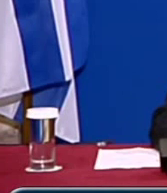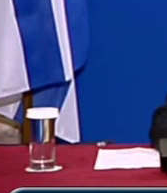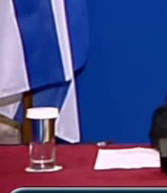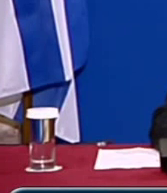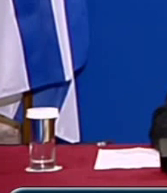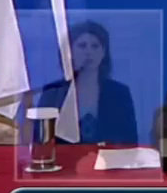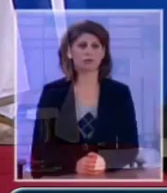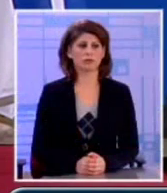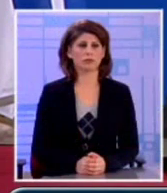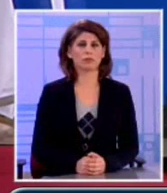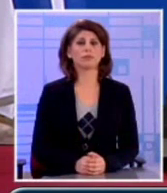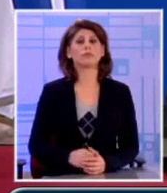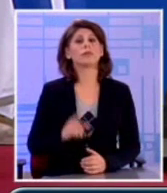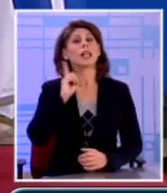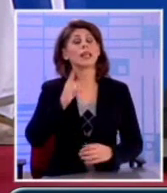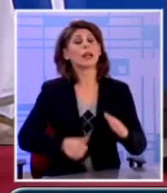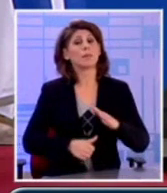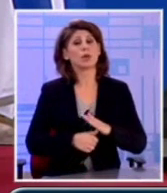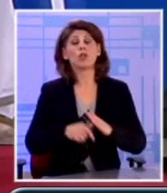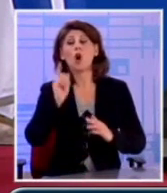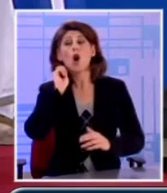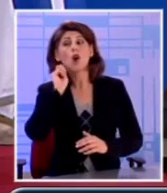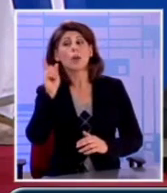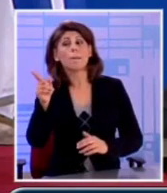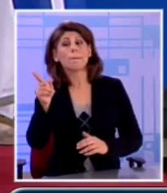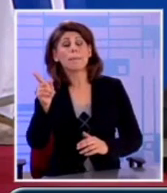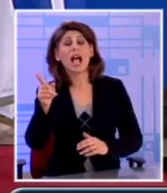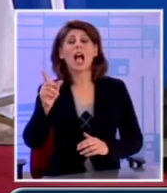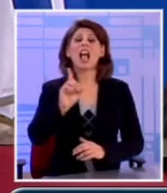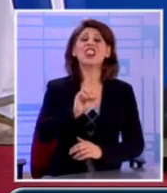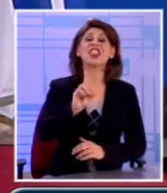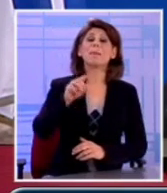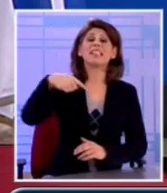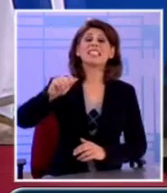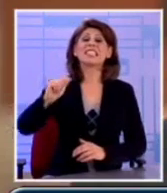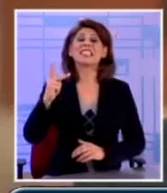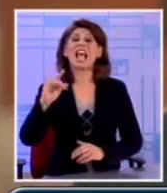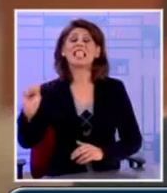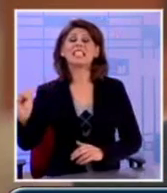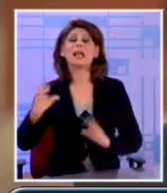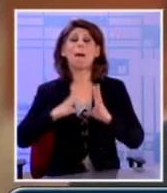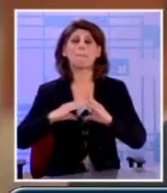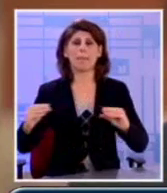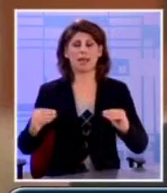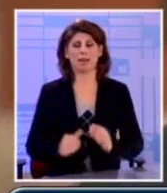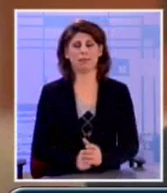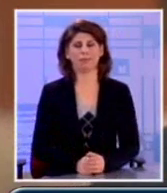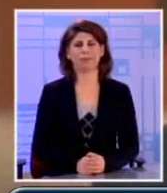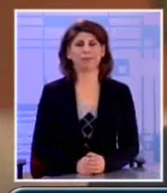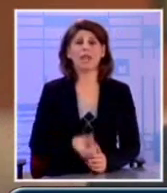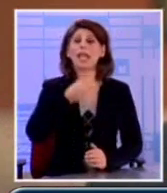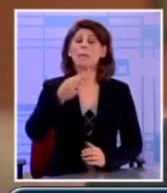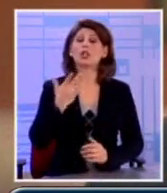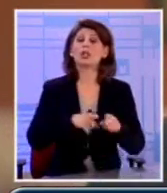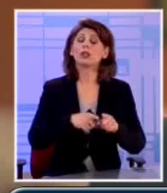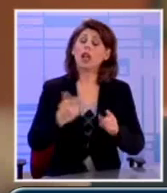Κυρία Πρόεδρε, είπατε με αφορμή τα όσα έγιναν. Το όνομά σας, αν θέλετε, Δημήτρη Σάκης από το ΜΕΚΑ. Με αφορμή τα όσα έγιναν κατά τη διάρκεια της συζήτησης για την άρση